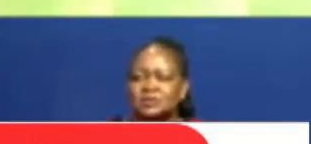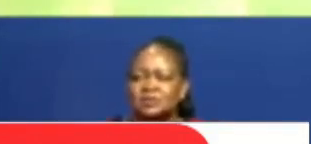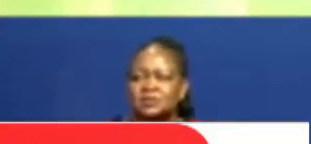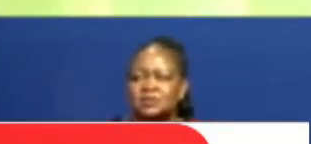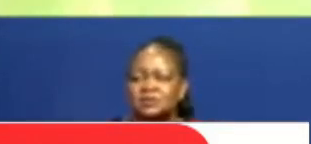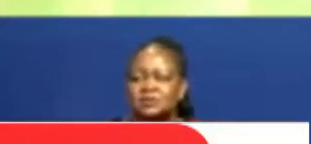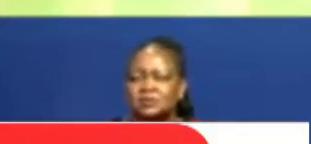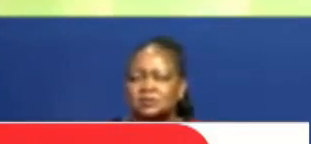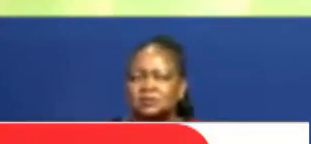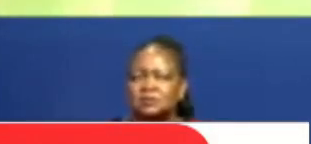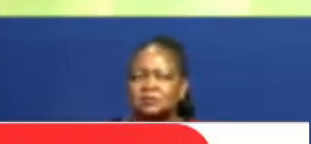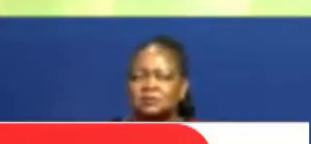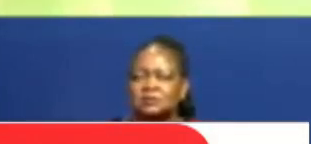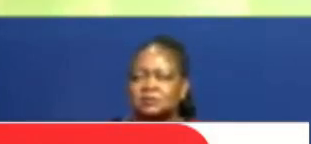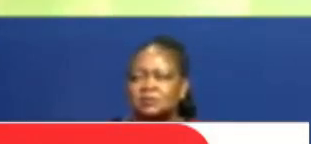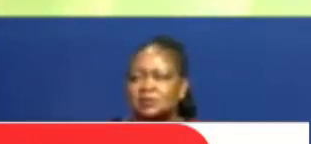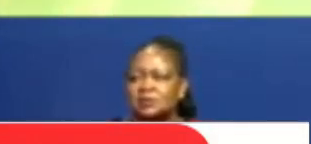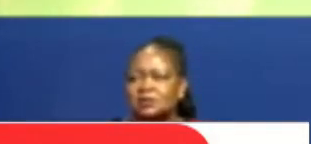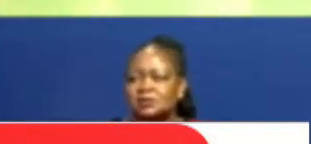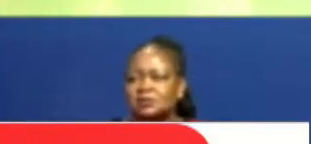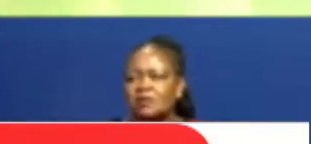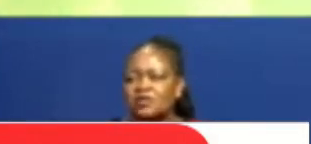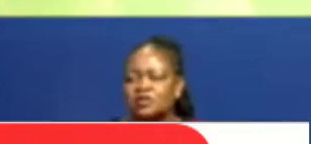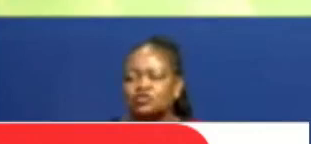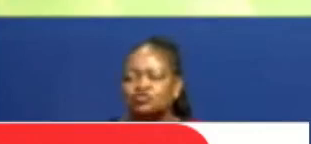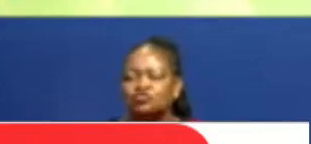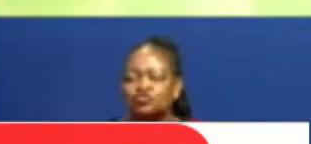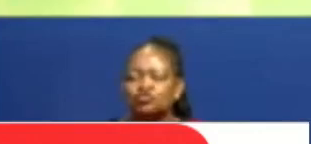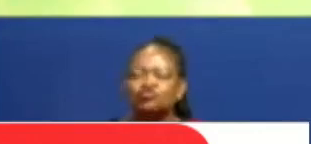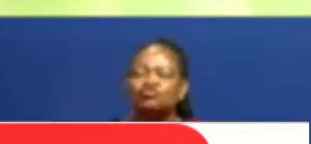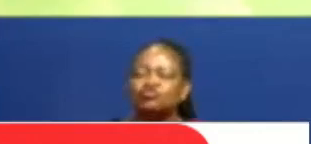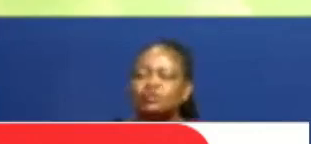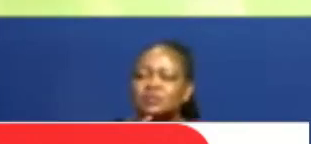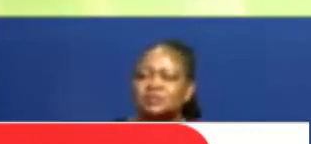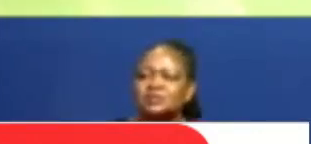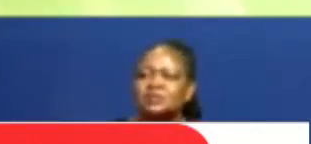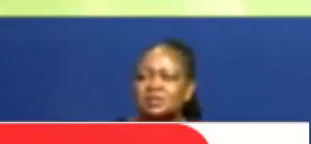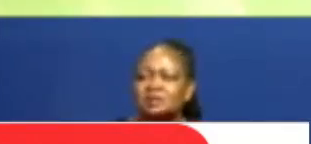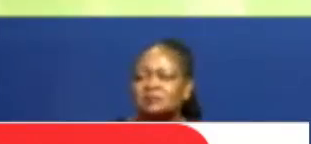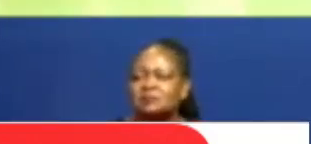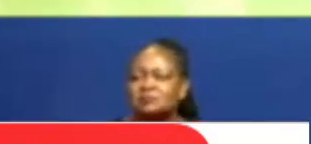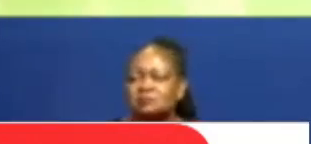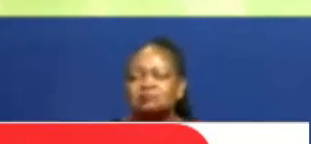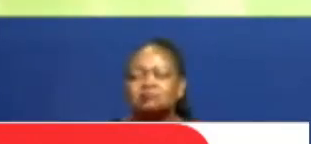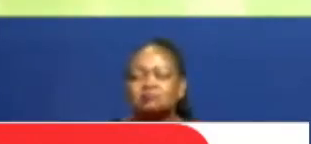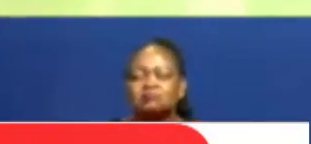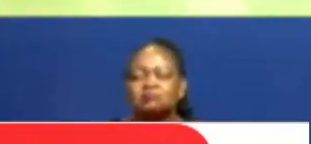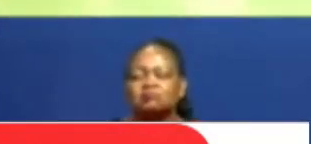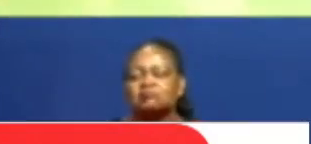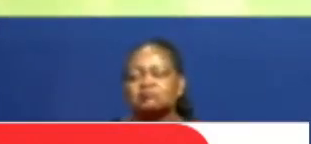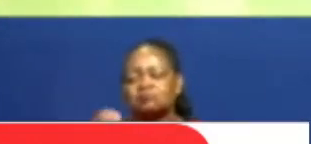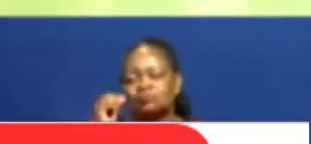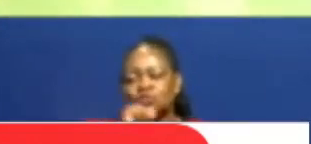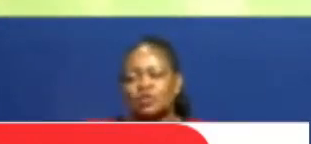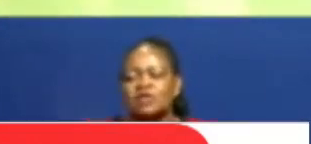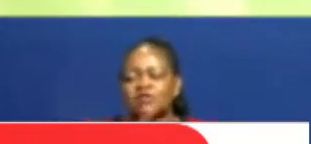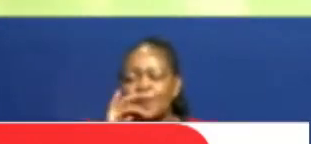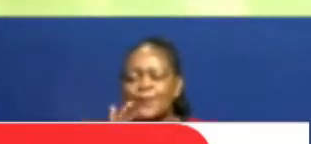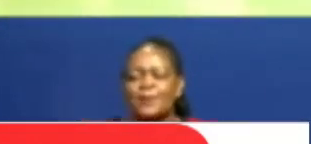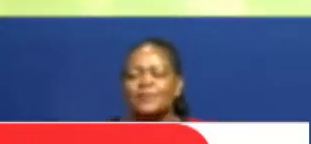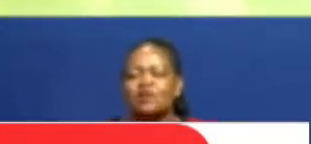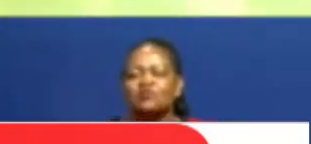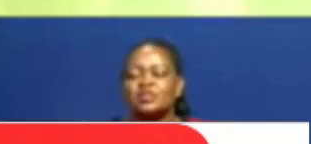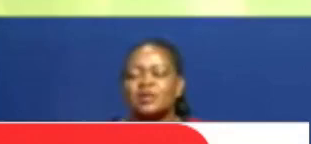hapo, na nimekutana na watoto wengine wa Jambani wakaniambia wanasoma, na wamenipromise ya kwamba hizi miti nimepanda